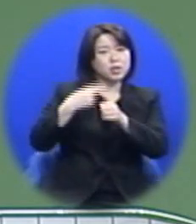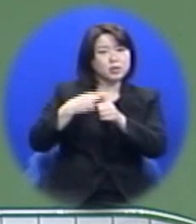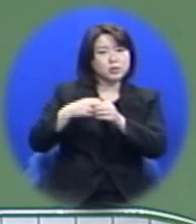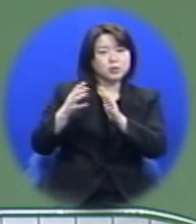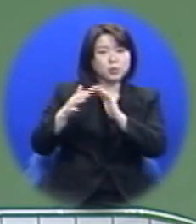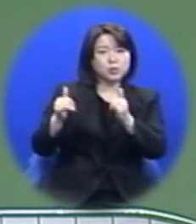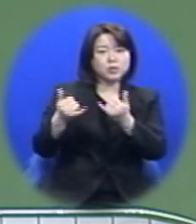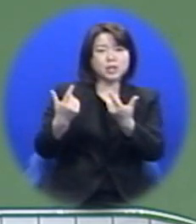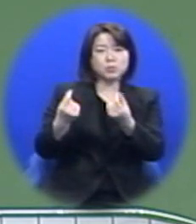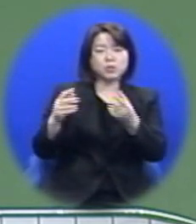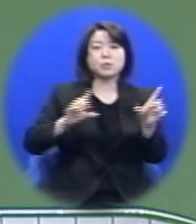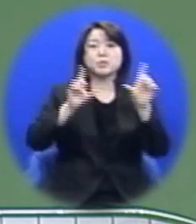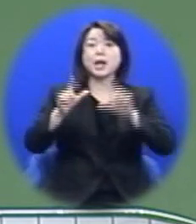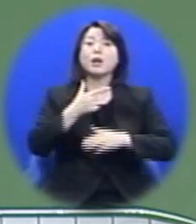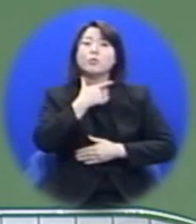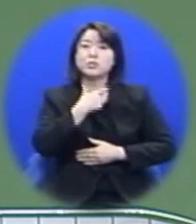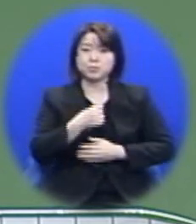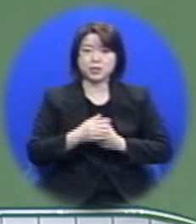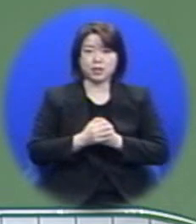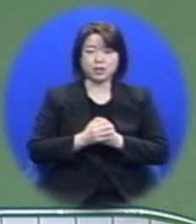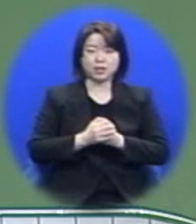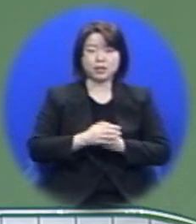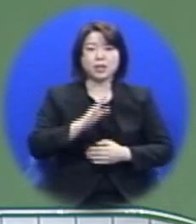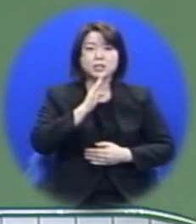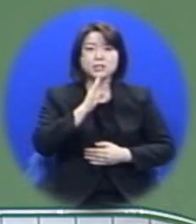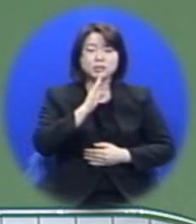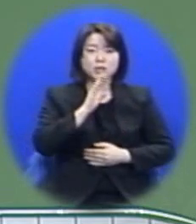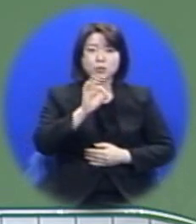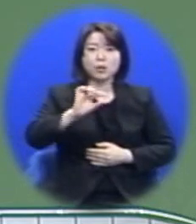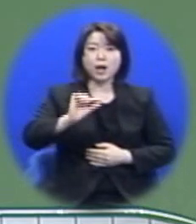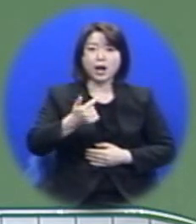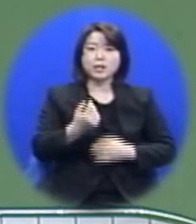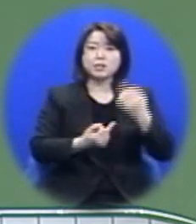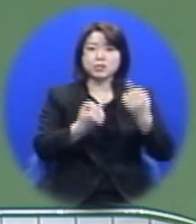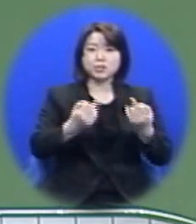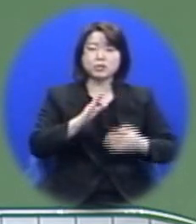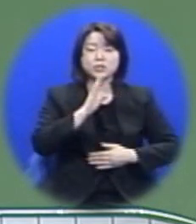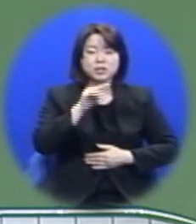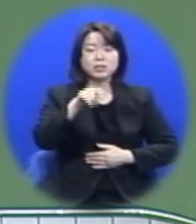같이 살고 싶다. 그리고 실제로 안수인 형제는 그렇게 살았습니다.